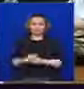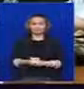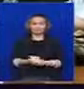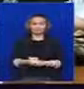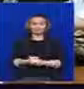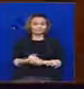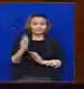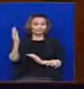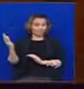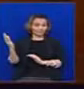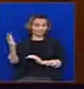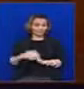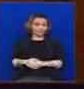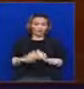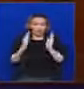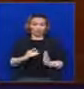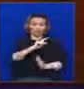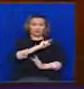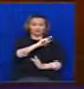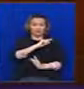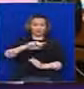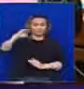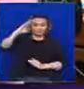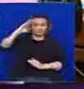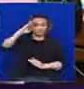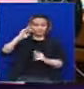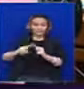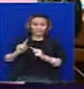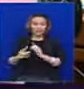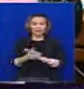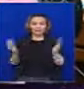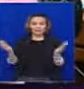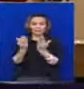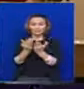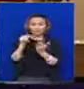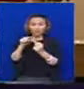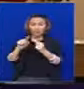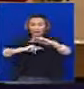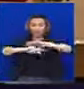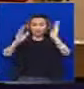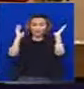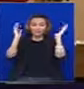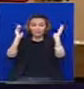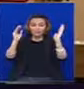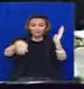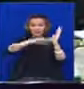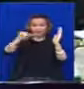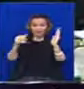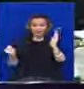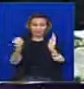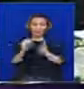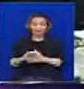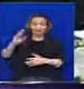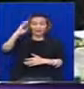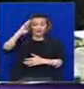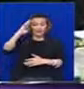พลโทสัมพันธ์ธัญพืชเจ้ากรมสรรพกำลังกลาโหมพร้อมคณะตรวจเยี่ยมศูนย์ปฏิบัติการด้านการประชาสัมพันธ์ที่จัดฝึกระดมสรรพกำลังเพื่อการทห